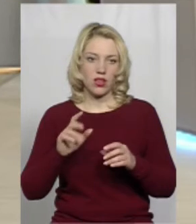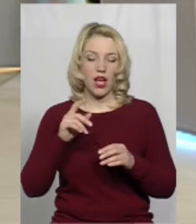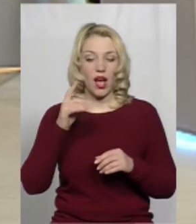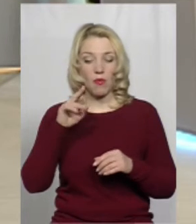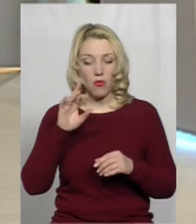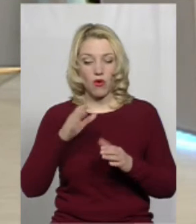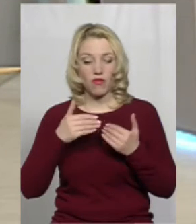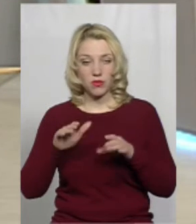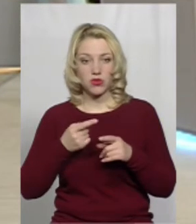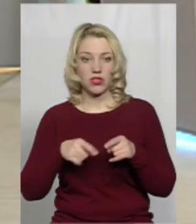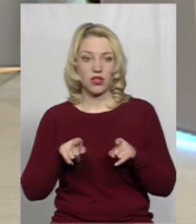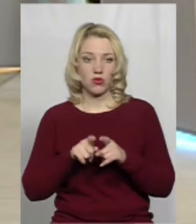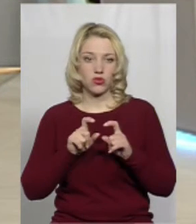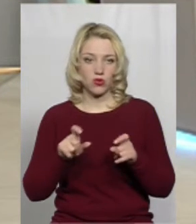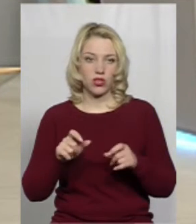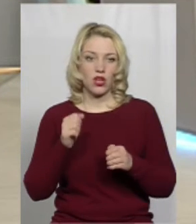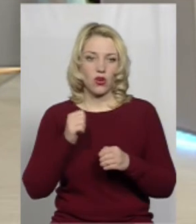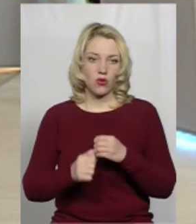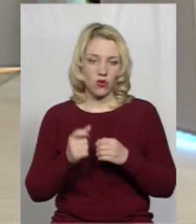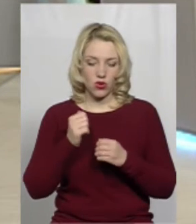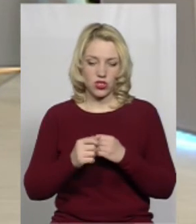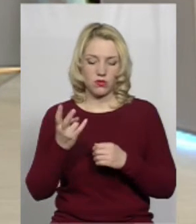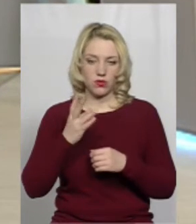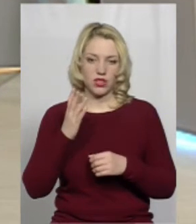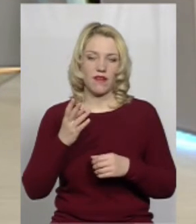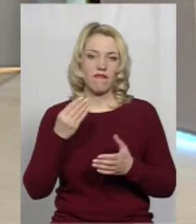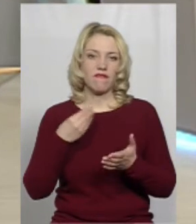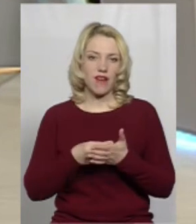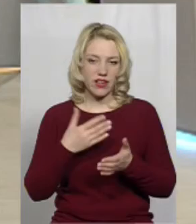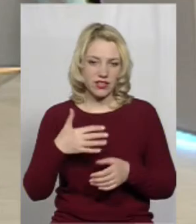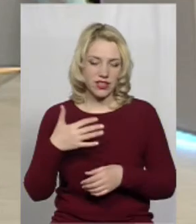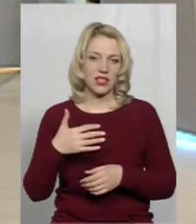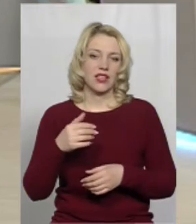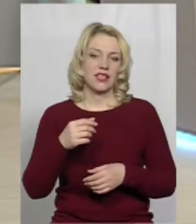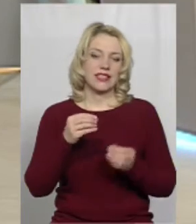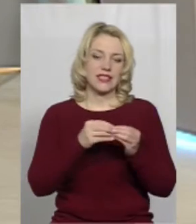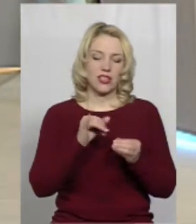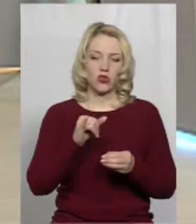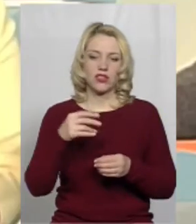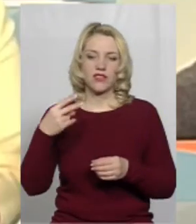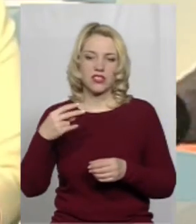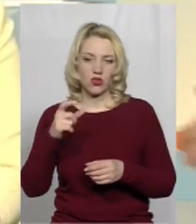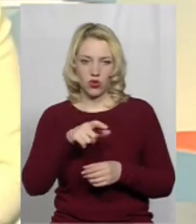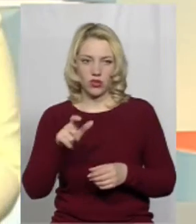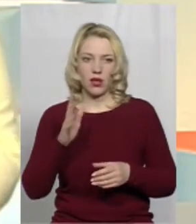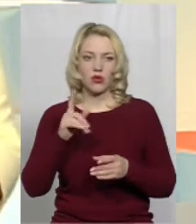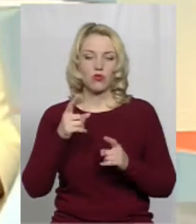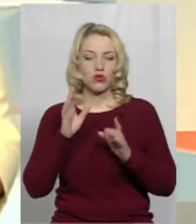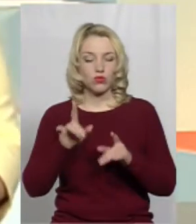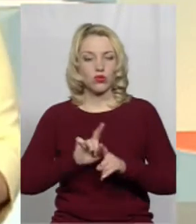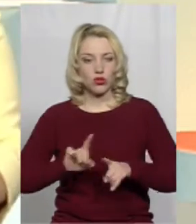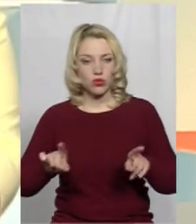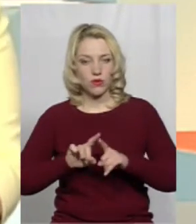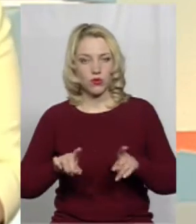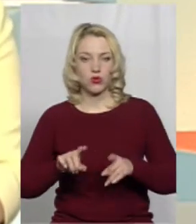що кожен буде вартий 10 або і 20, і далі розповсюджувати знання і свій досвід. Звичайно, він буде